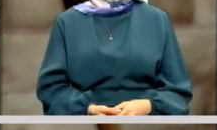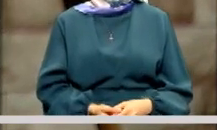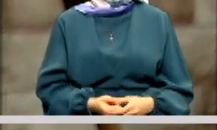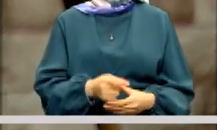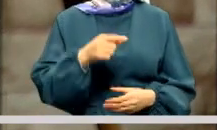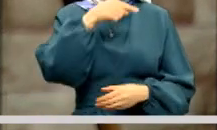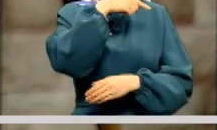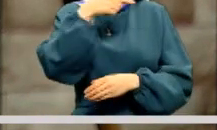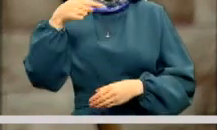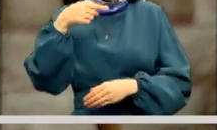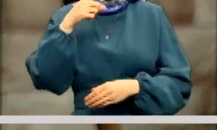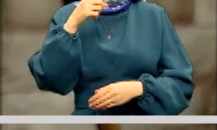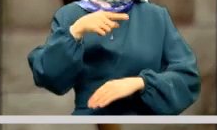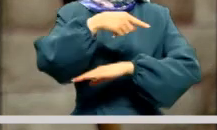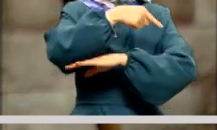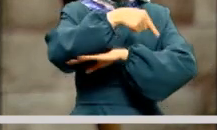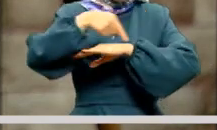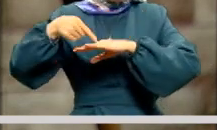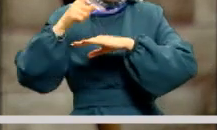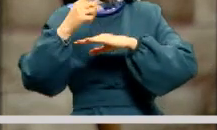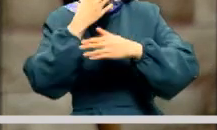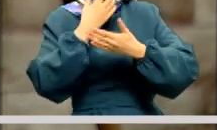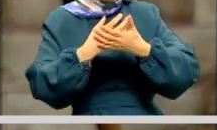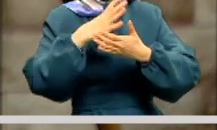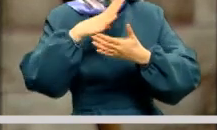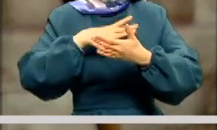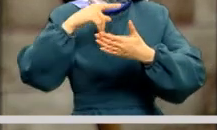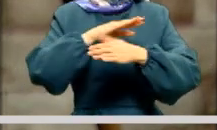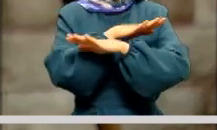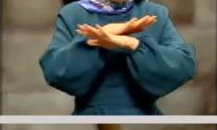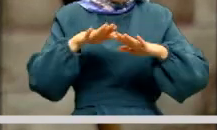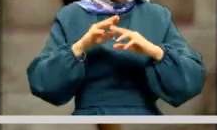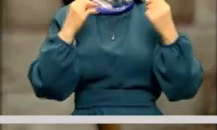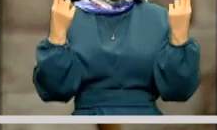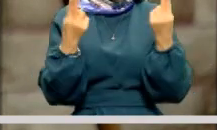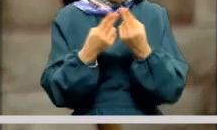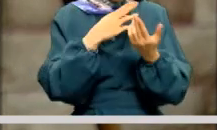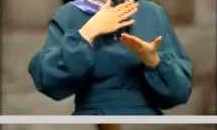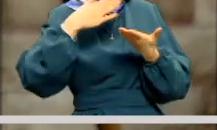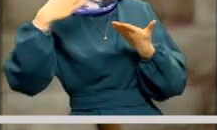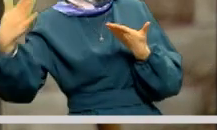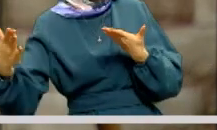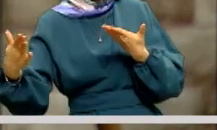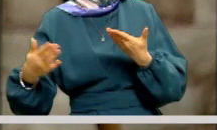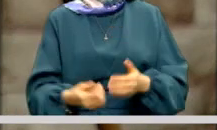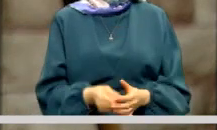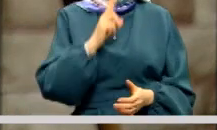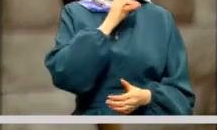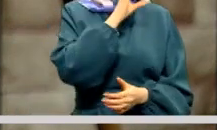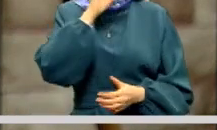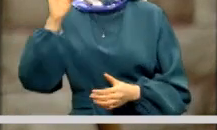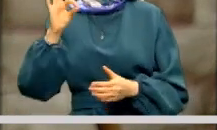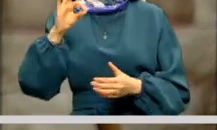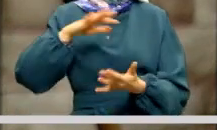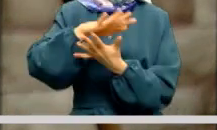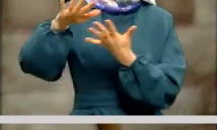bunu bilemiyoruz Dolayısıyla Bu süre bittiği zaman bu dünyayı biz terk edip Baki aleme geçeceğiz Bu bir